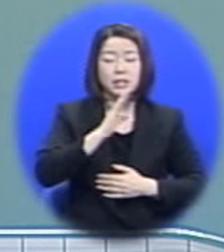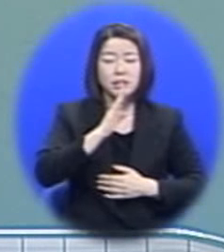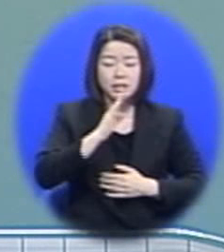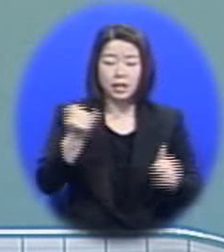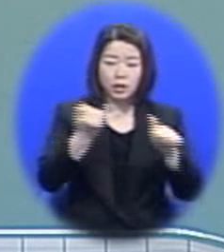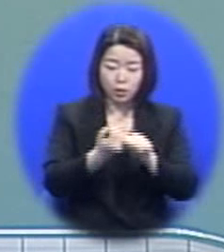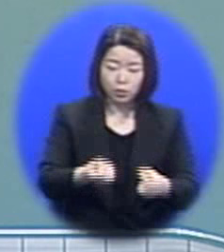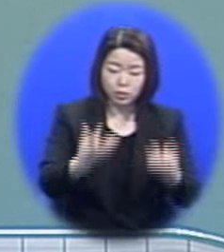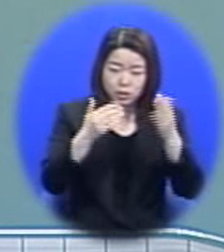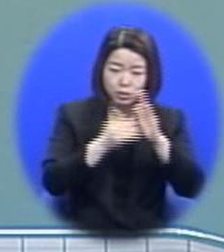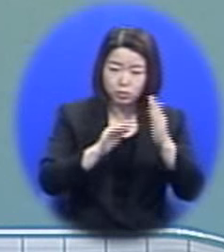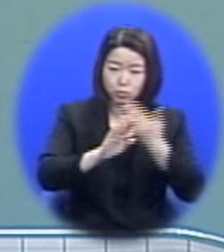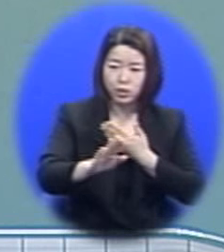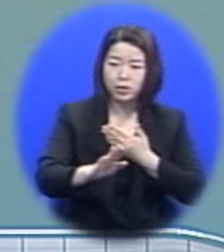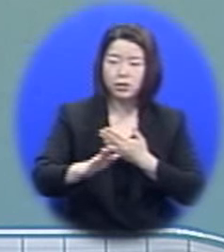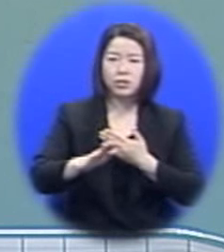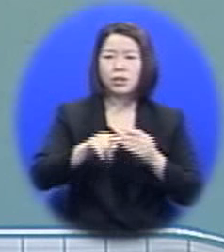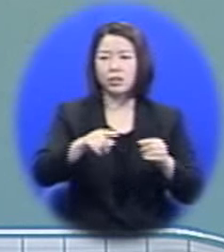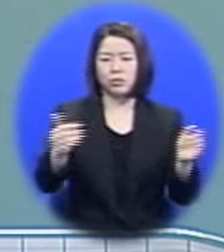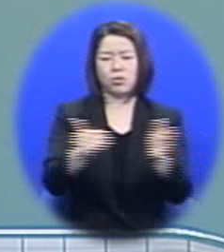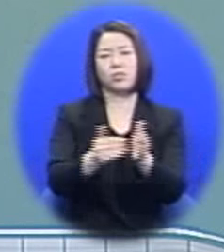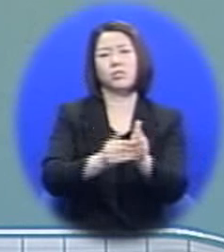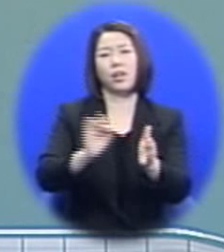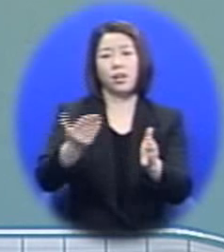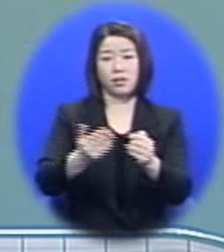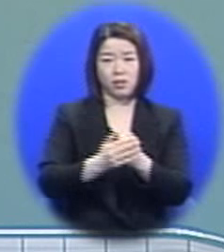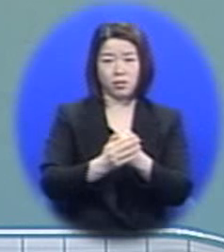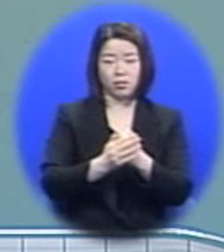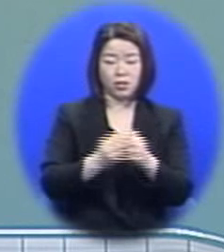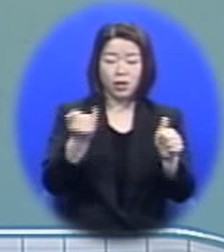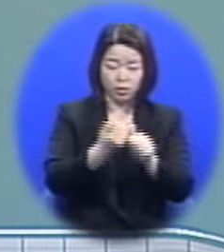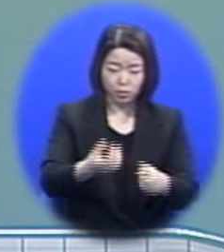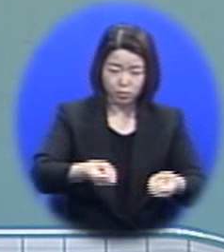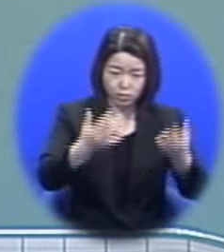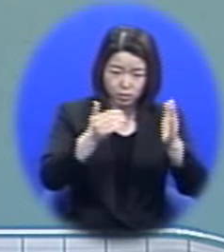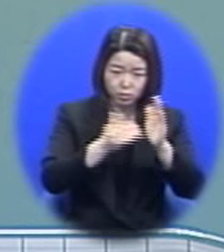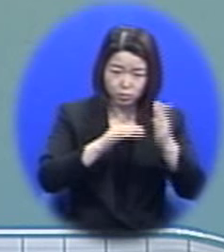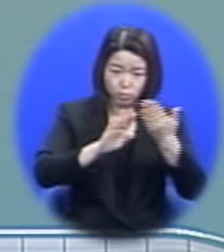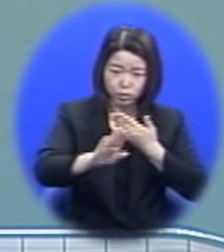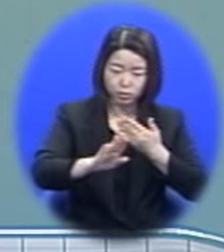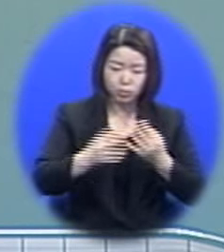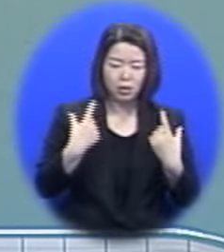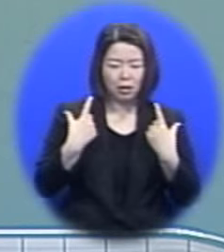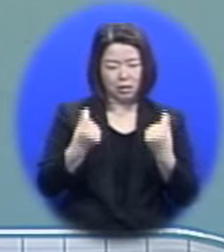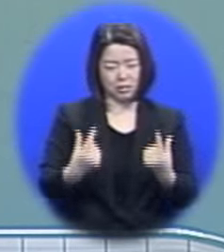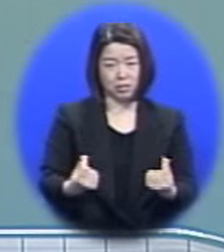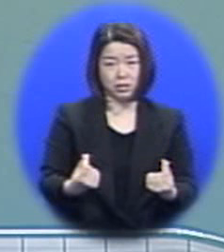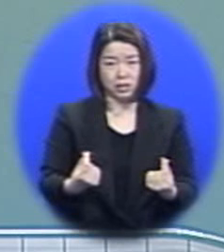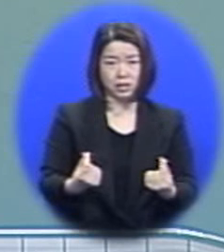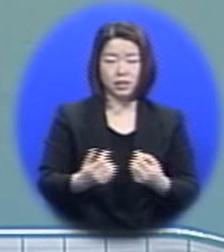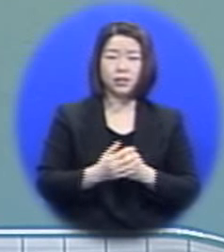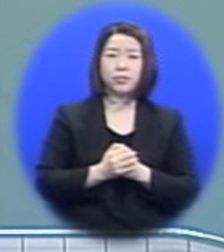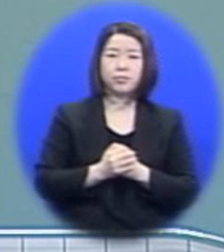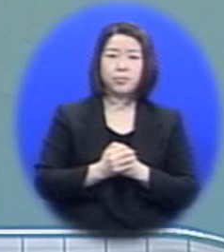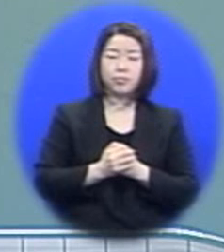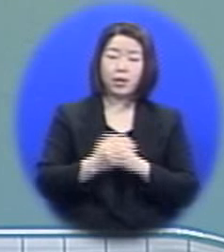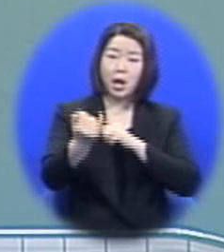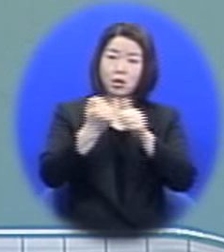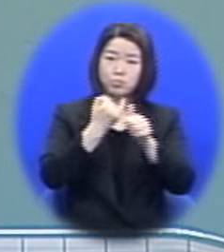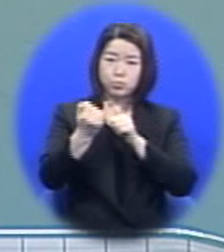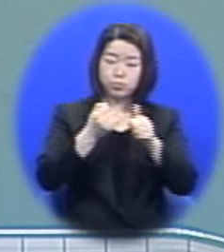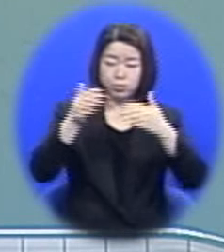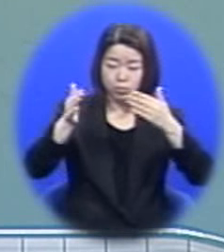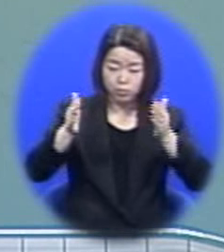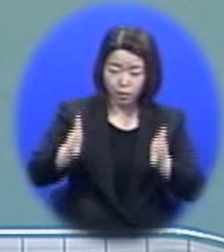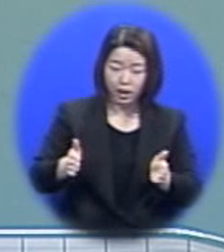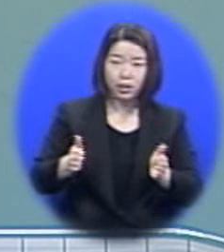되거든요. 결혼했잖아요. 그런데 결혼하고 난 다음에도 여전히 부부 사이의